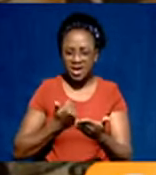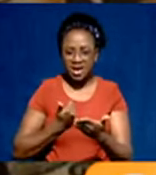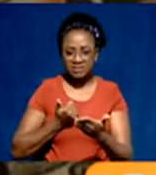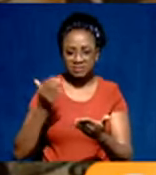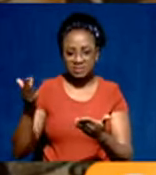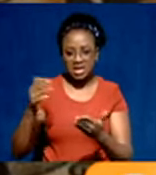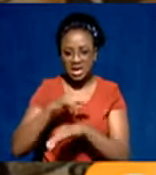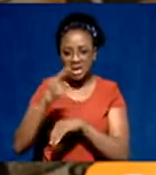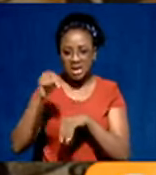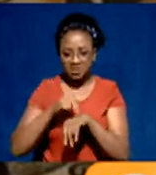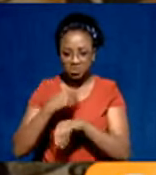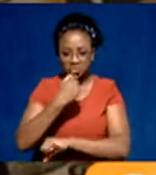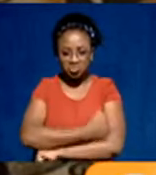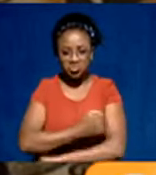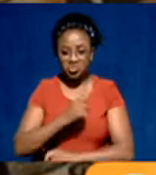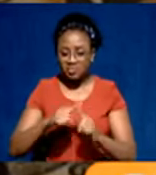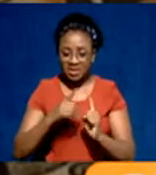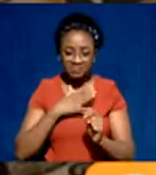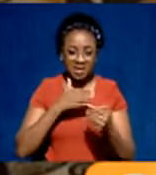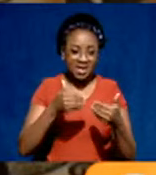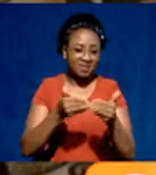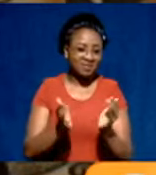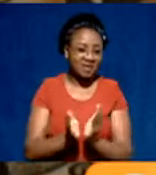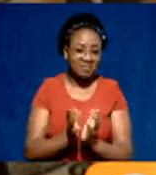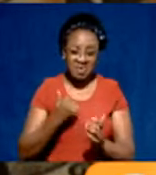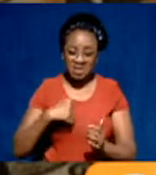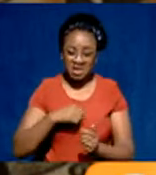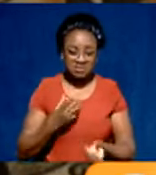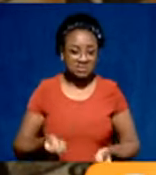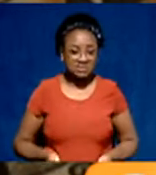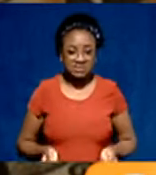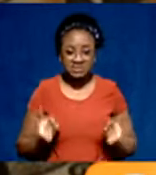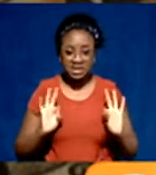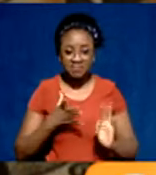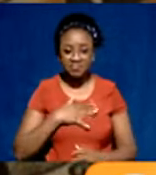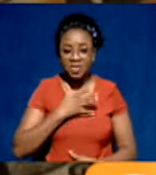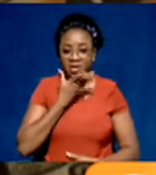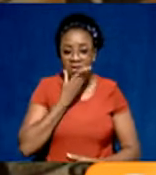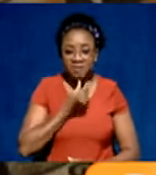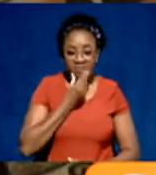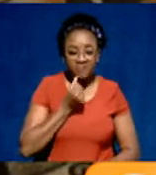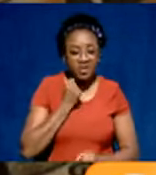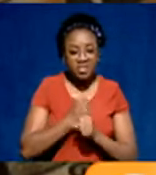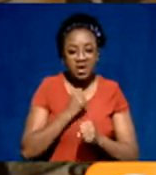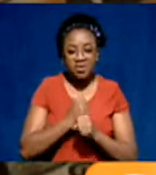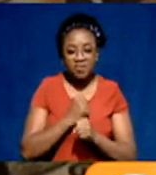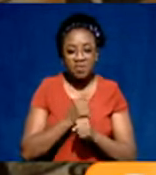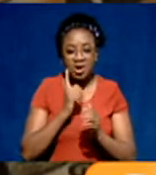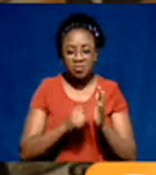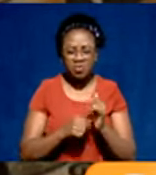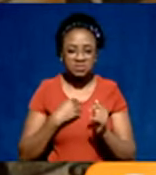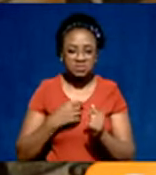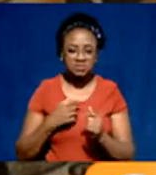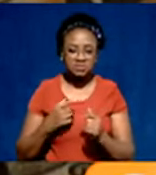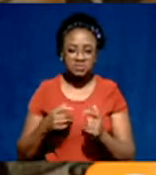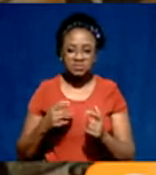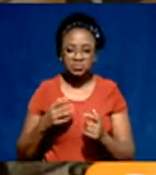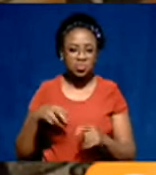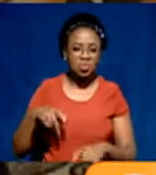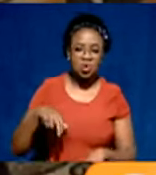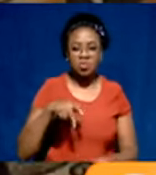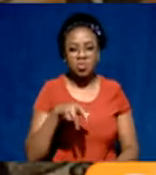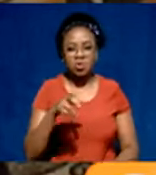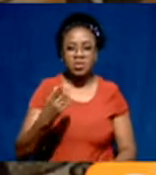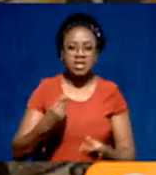Lakini kulingana na familia yangu hatukuwa na huo uwezo. Baba yangu anafanya kazi ya kutembea kiuza vitu